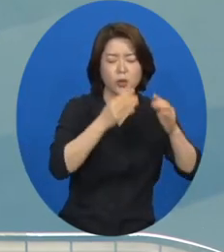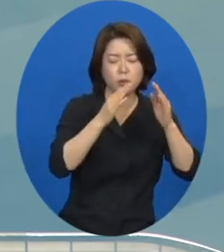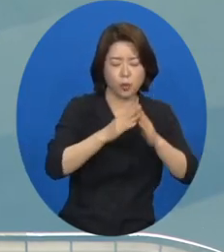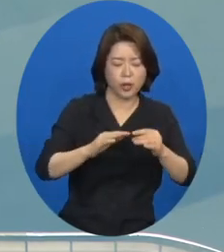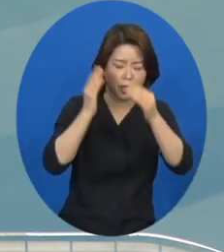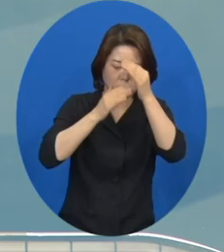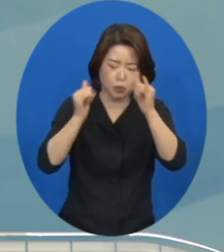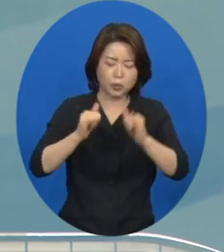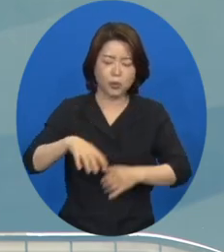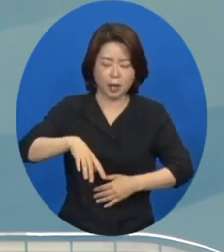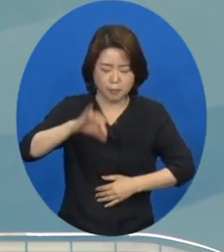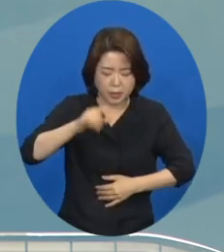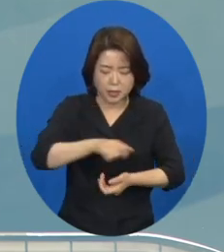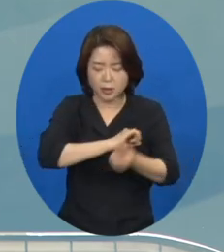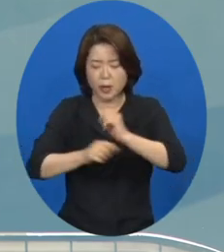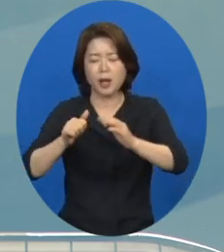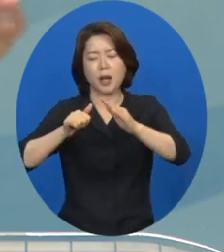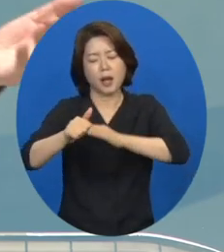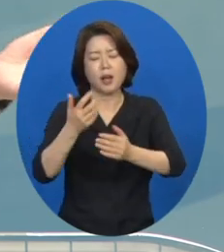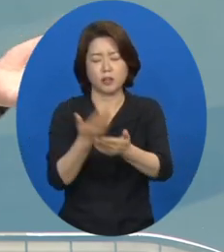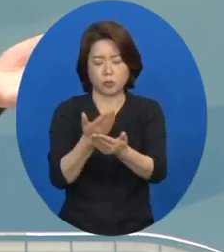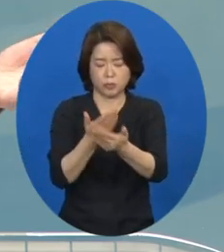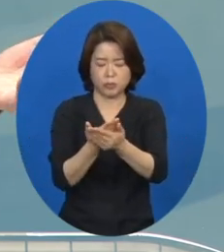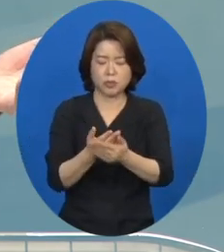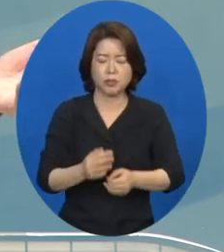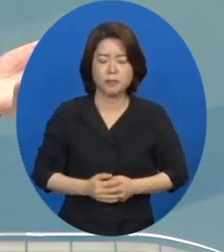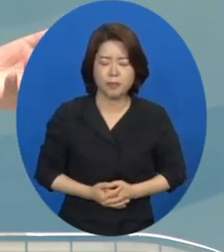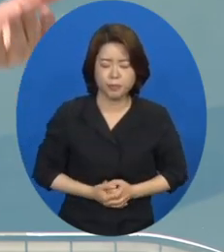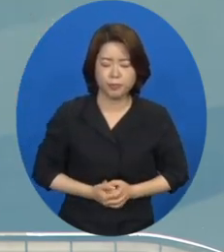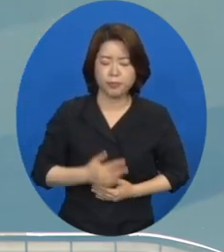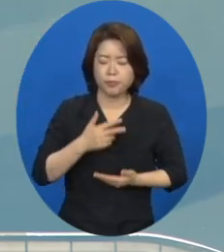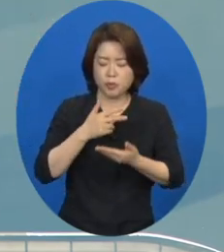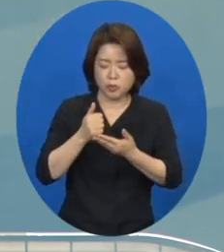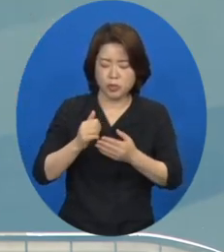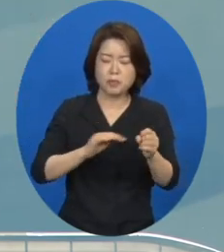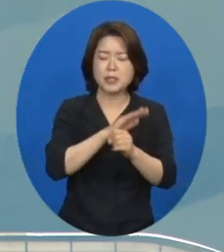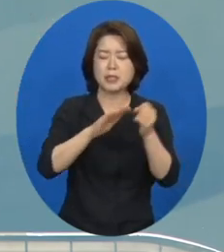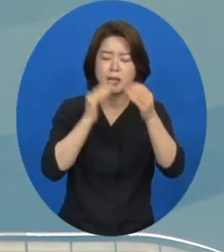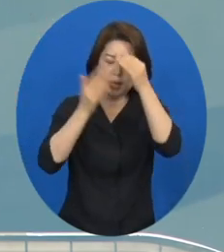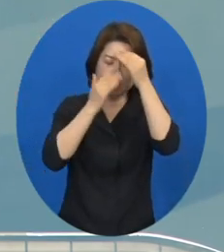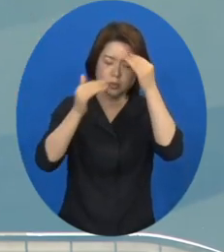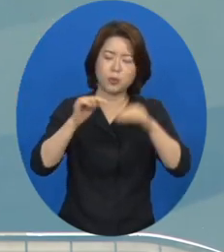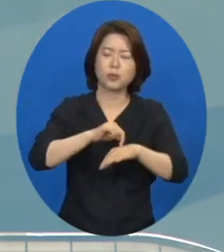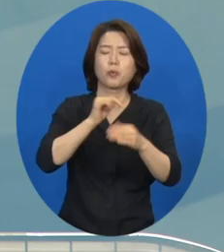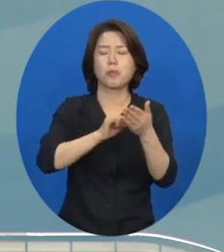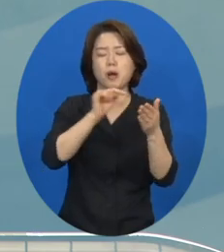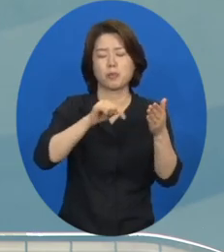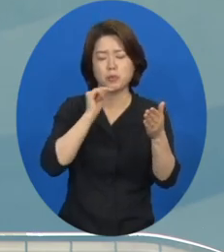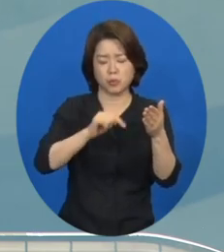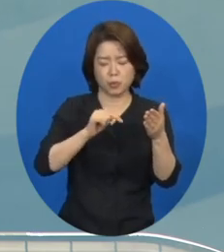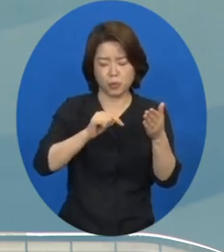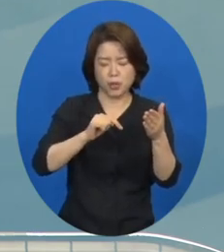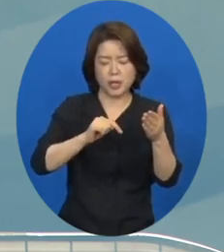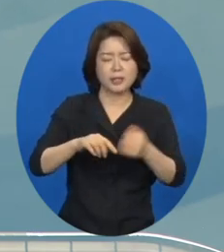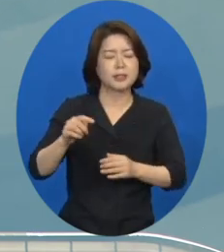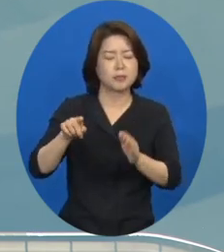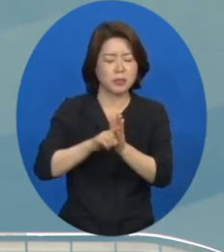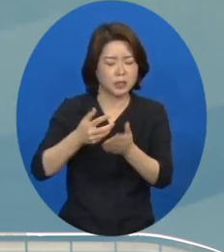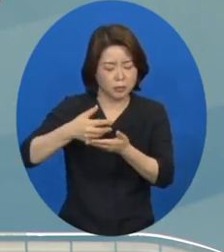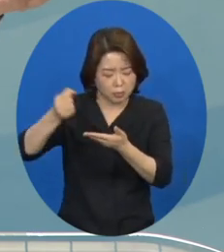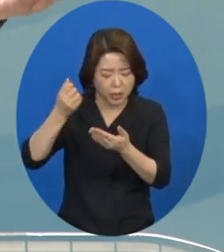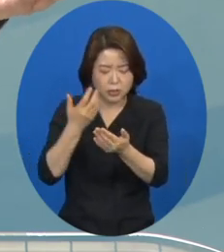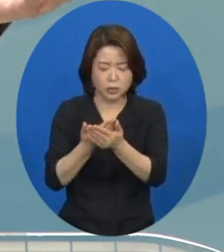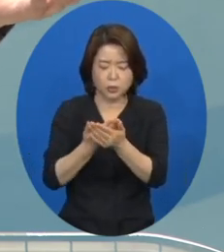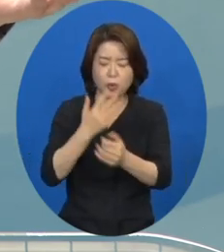나가게 해주옵소서. 주님, 사랑하는 성도들의 마음의 심령을 받으시고 하나님의